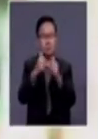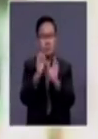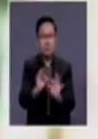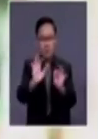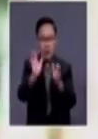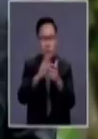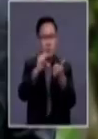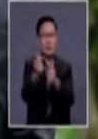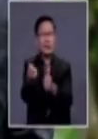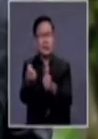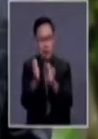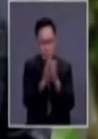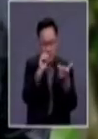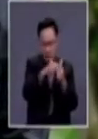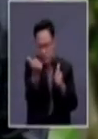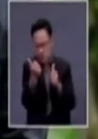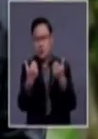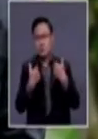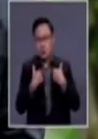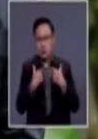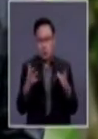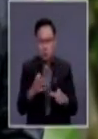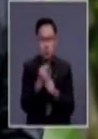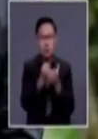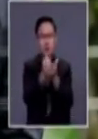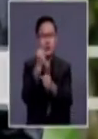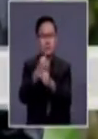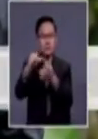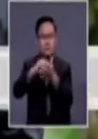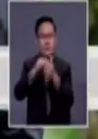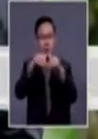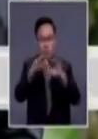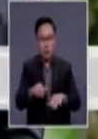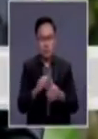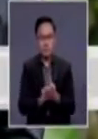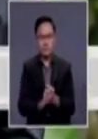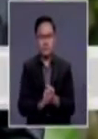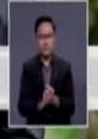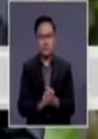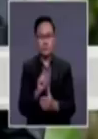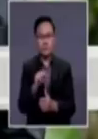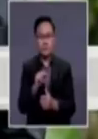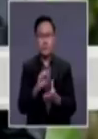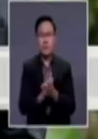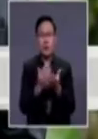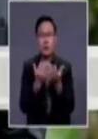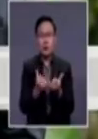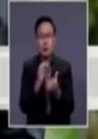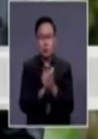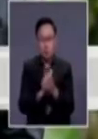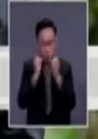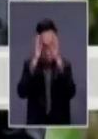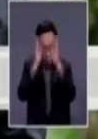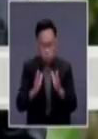งเรียน เหมือนกับว่าโรงเรียนก็คือคุณครูใกล้ชิดโรงเรียนก็ใกล้ชิดกับเด็กมากขึ้นมันก็เลยทำให้เด็กเนี่ยได้ซึมซับจากคำสอนของ